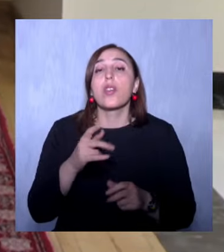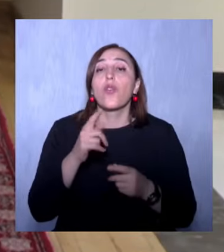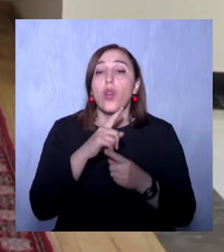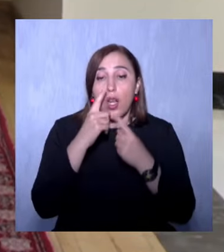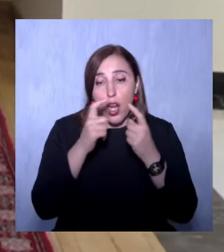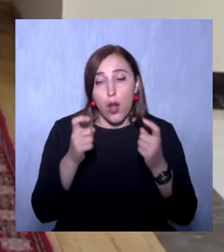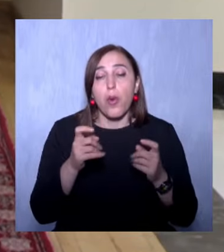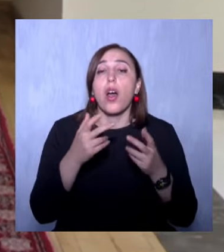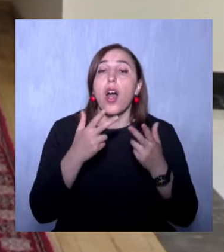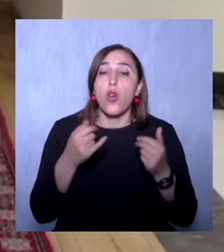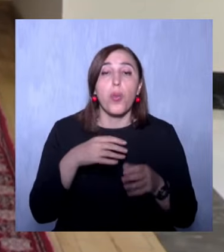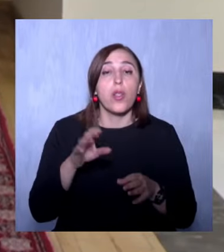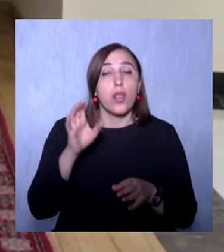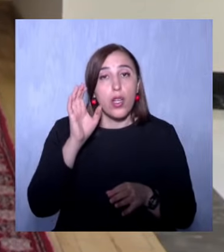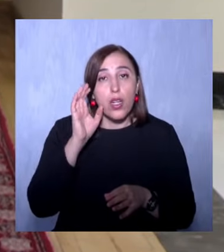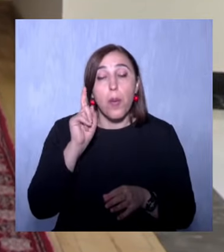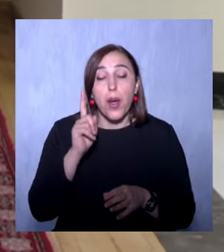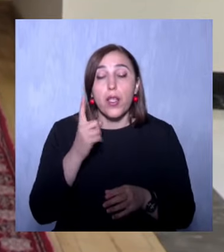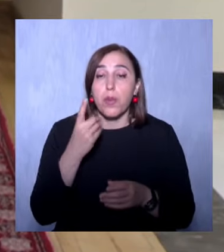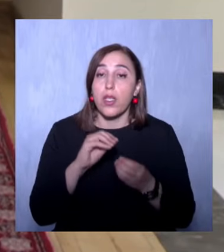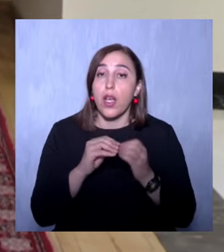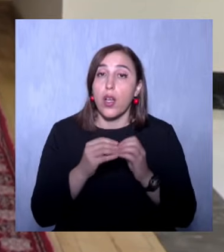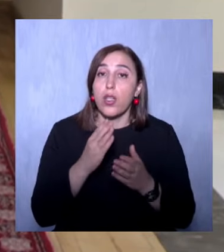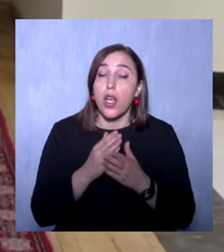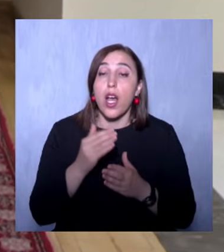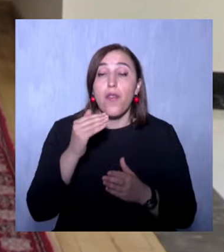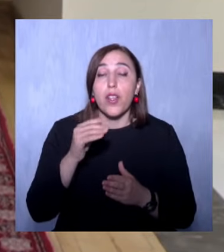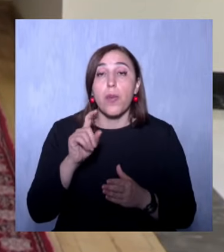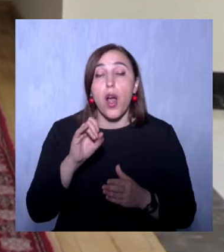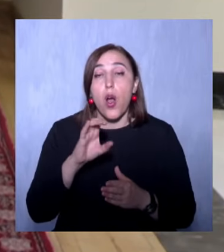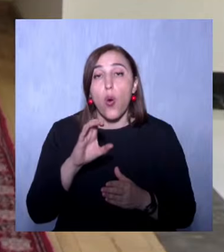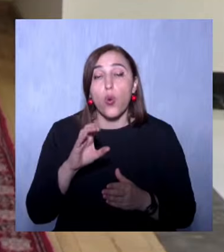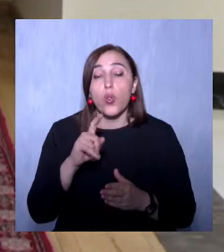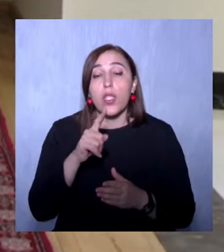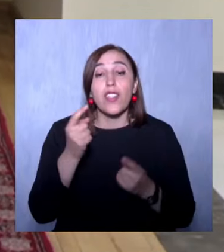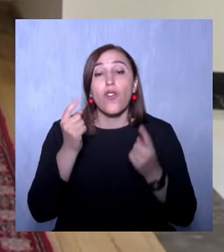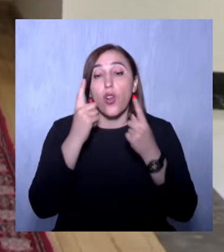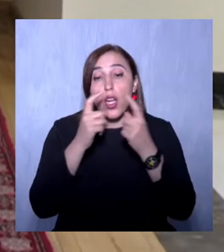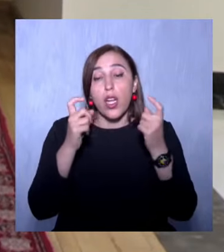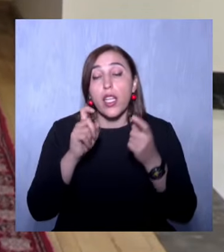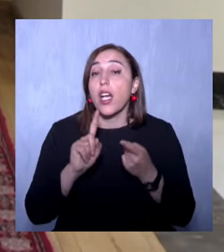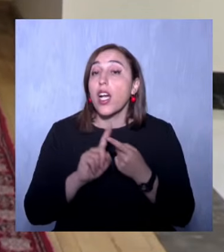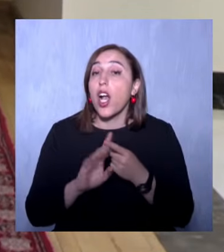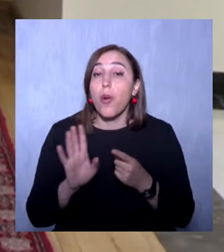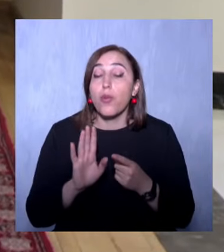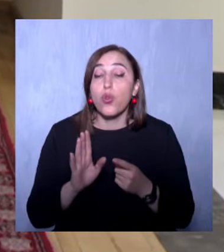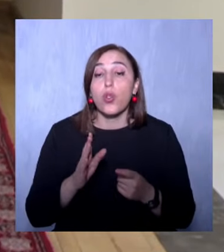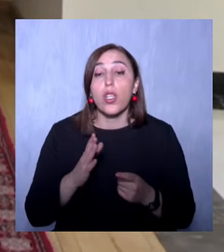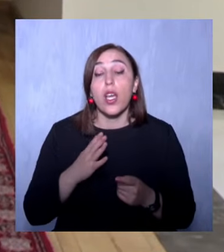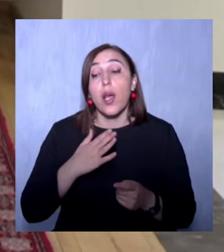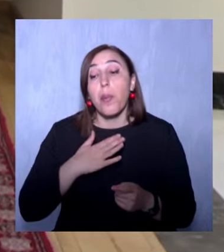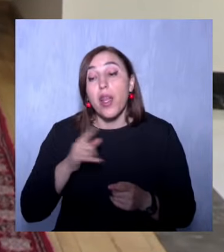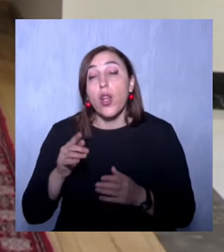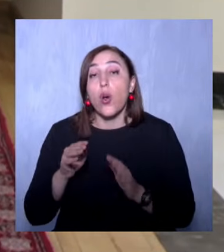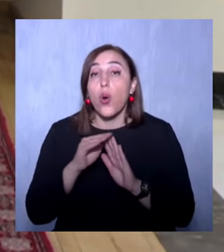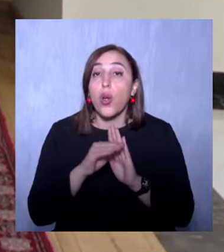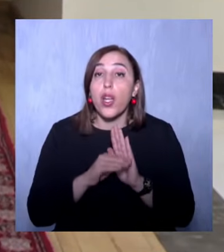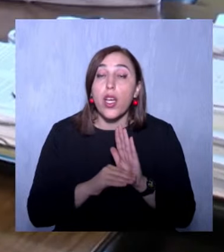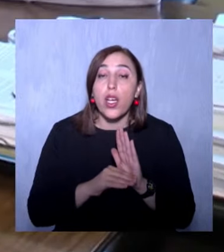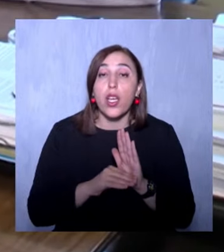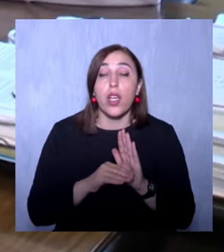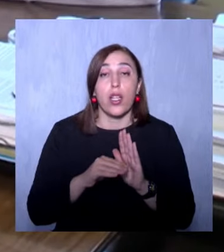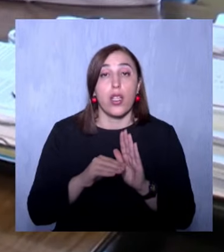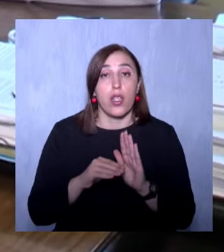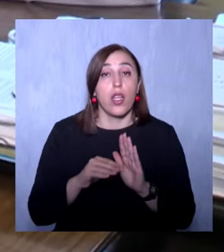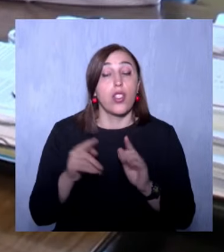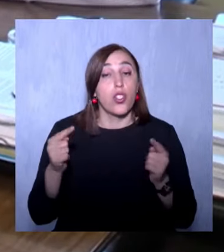որ, բայց դեպքում մի խնդիր ունենք Freedom House-ի հորդորը կապ չունի այն օրենքի հետ, որին իբրե որի դեմ ուղղված